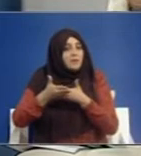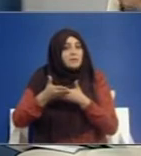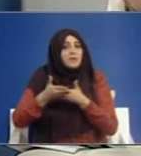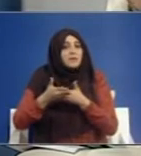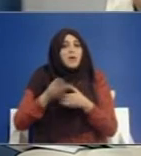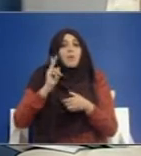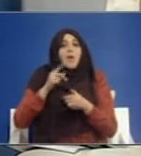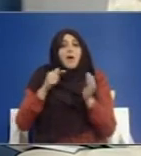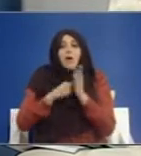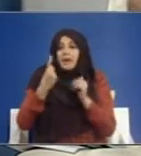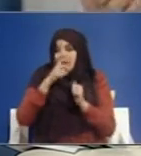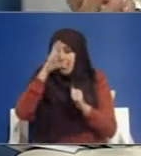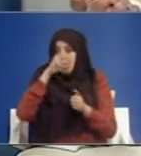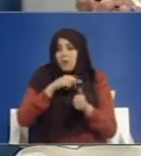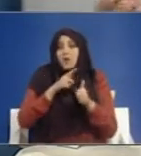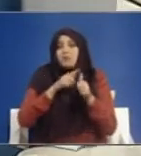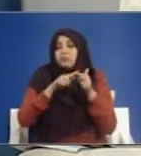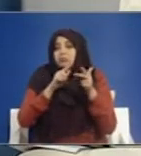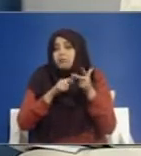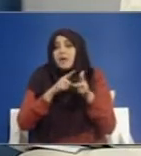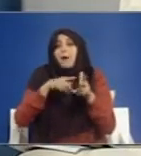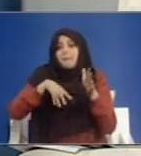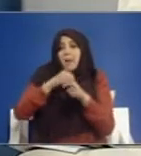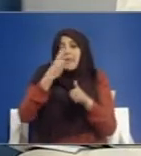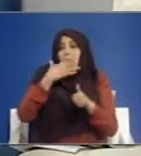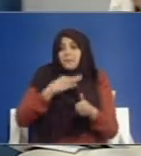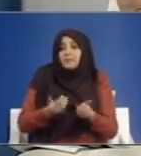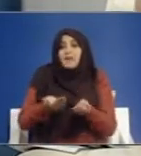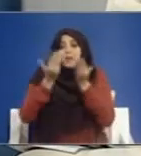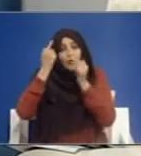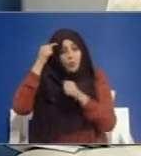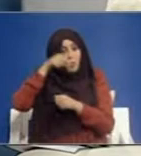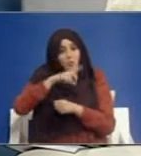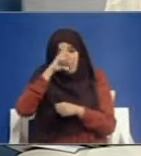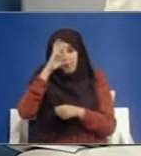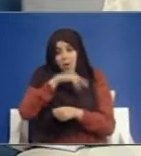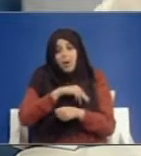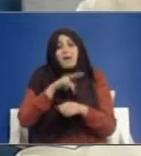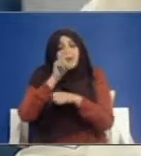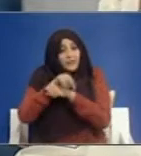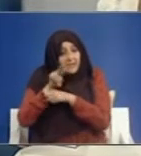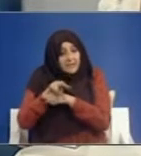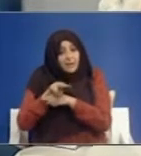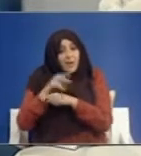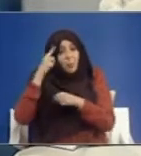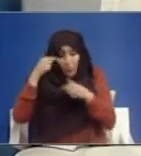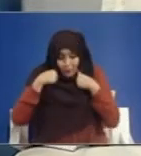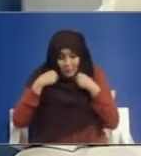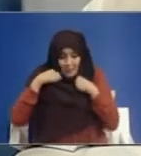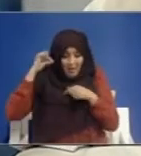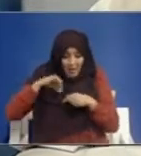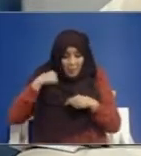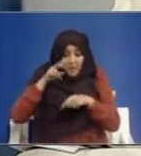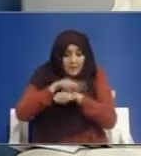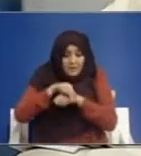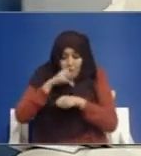من ثلاث، ولد صالح يدعو له. طيب، هذا هو. شكرا. الزيارة للزائر بقدر